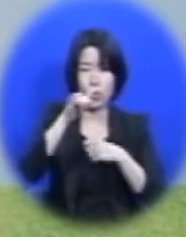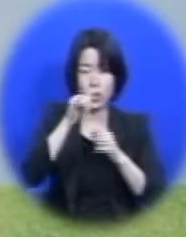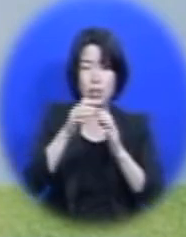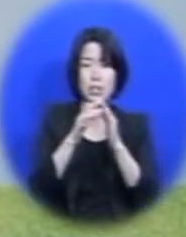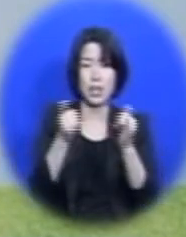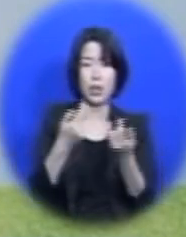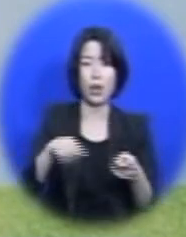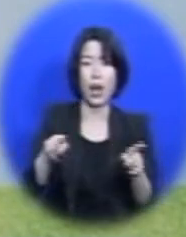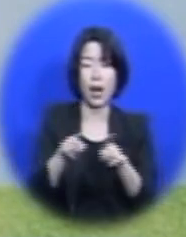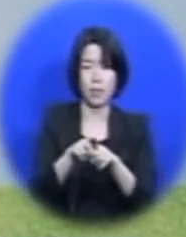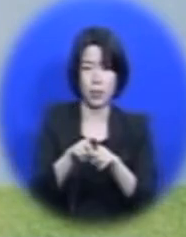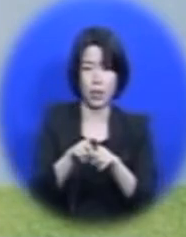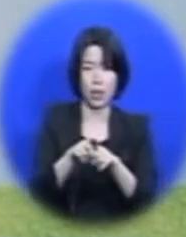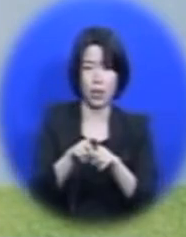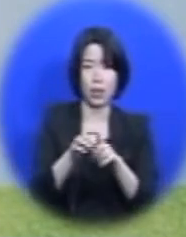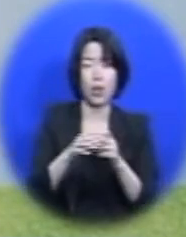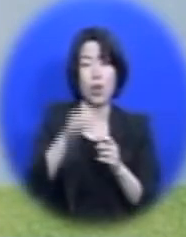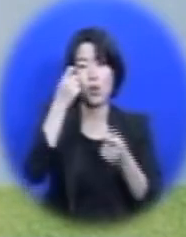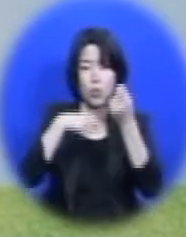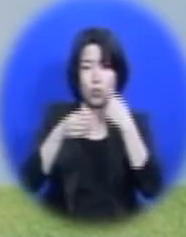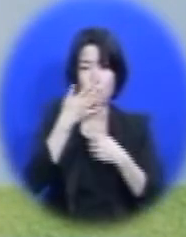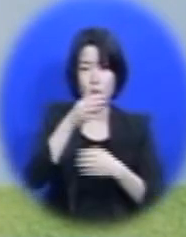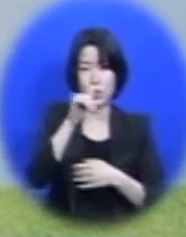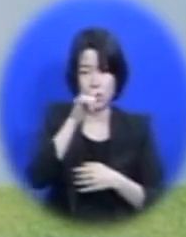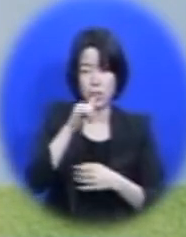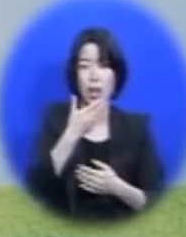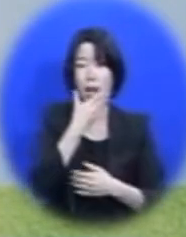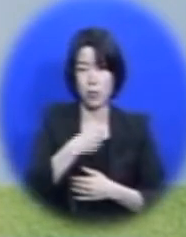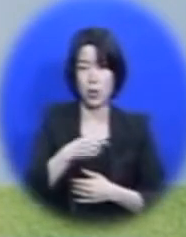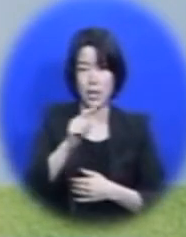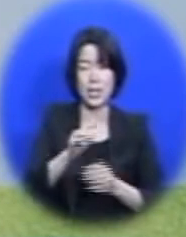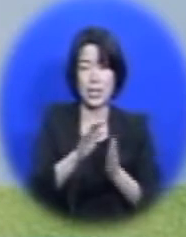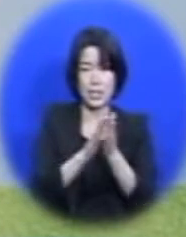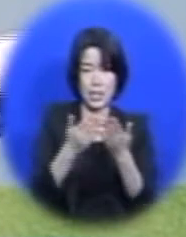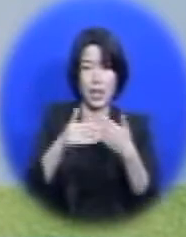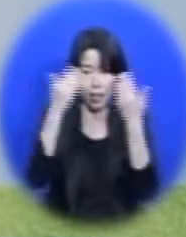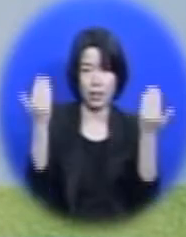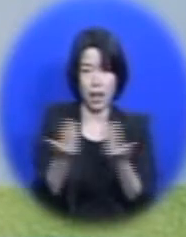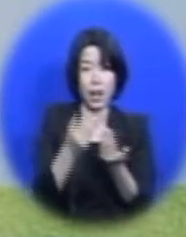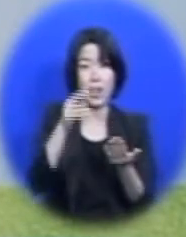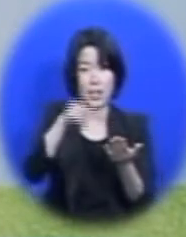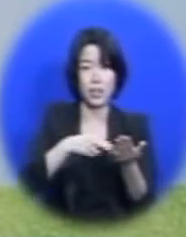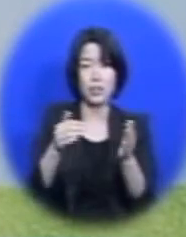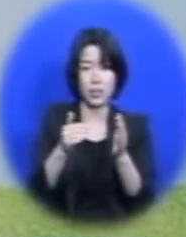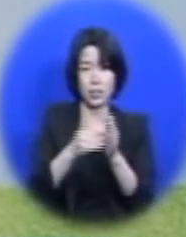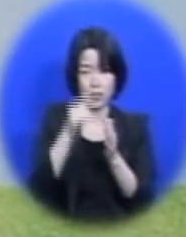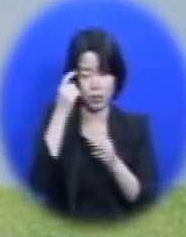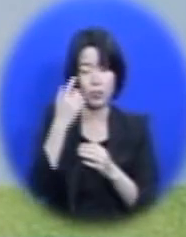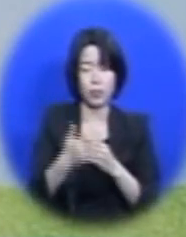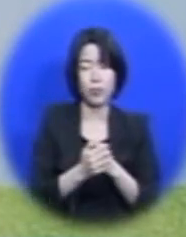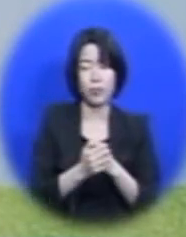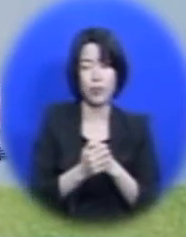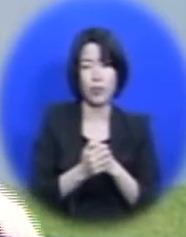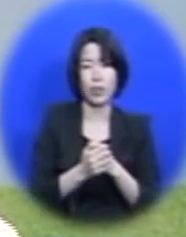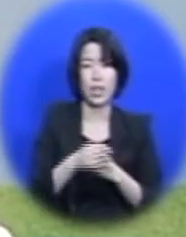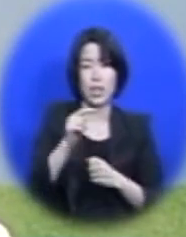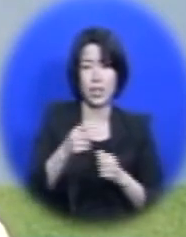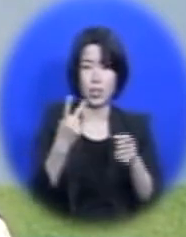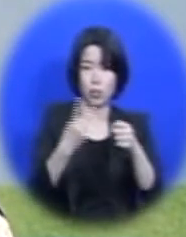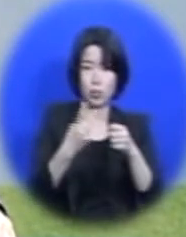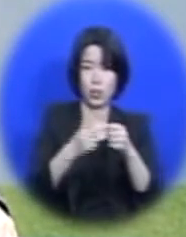함께 울 수 있어서 행복하다. 그 책도 다 여러분 읽어보시기 바랍니다. 이 두